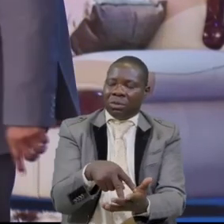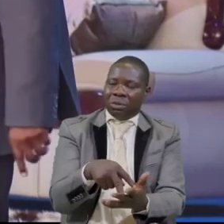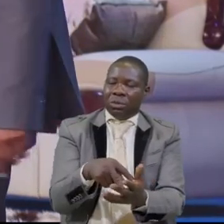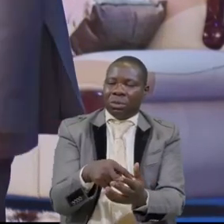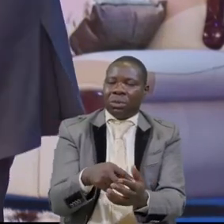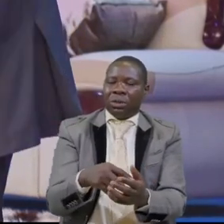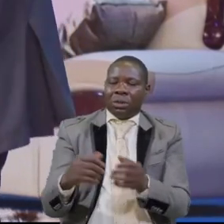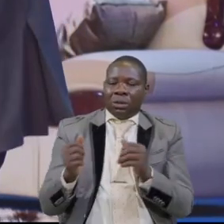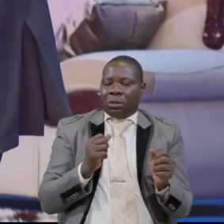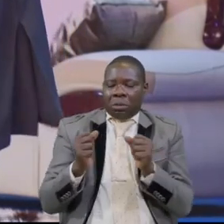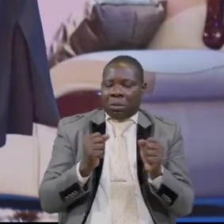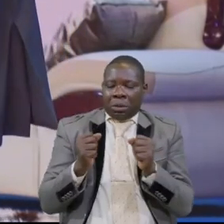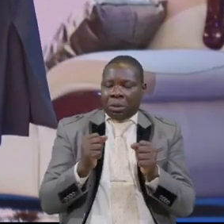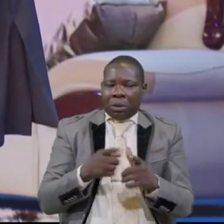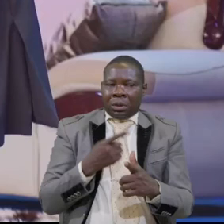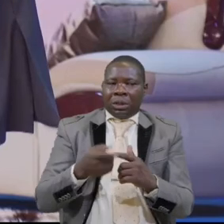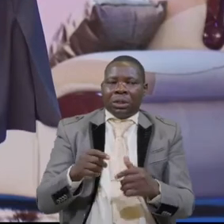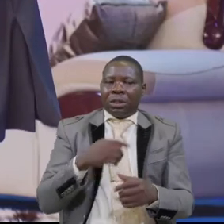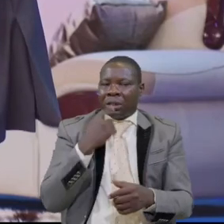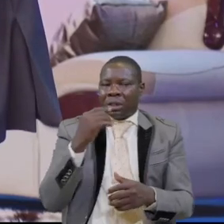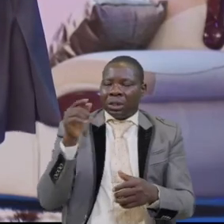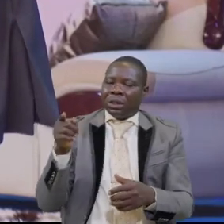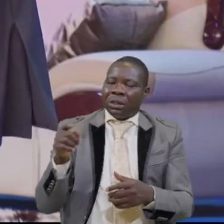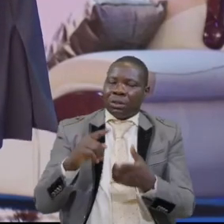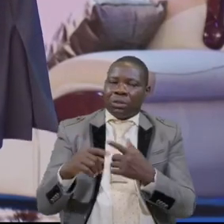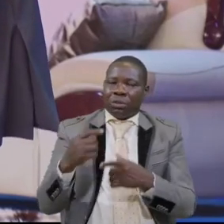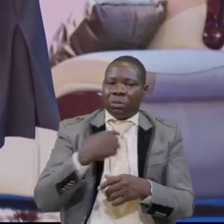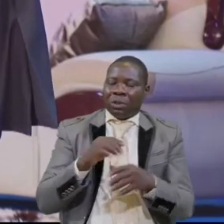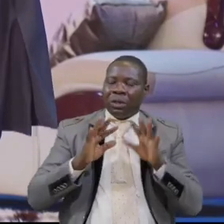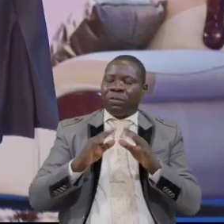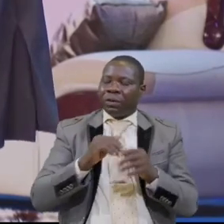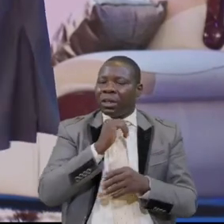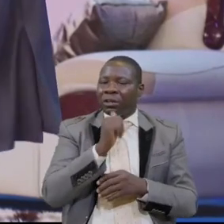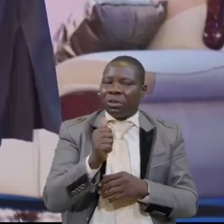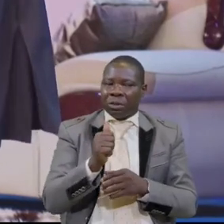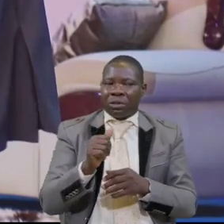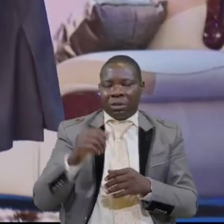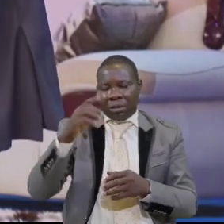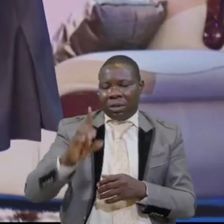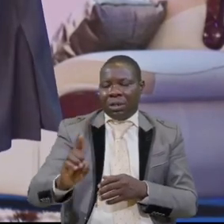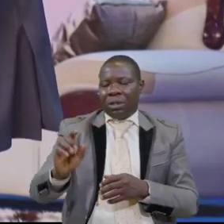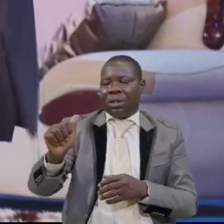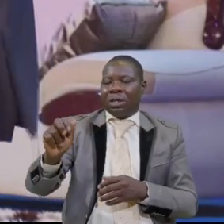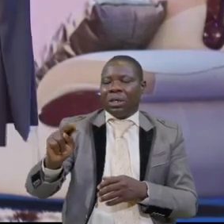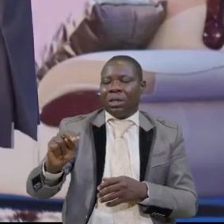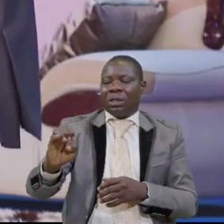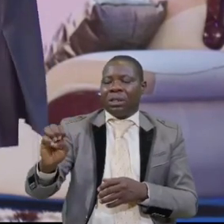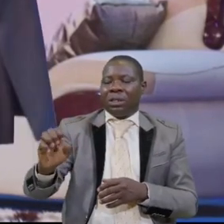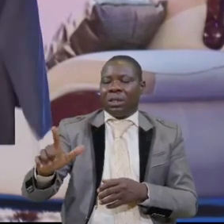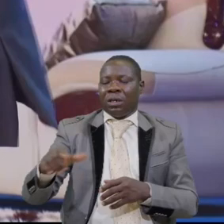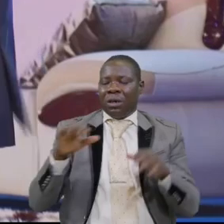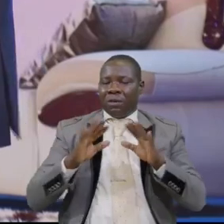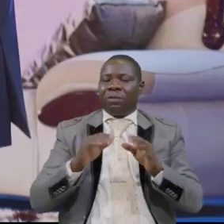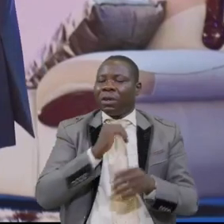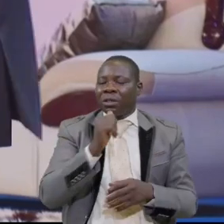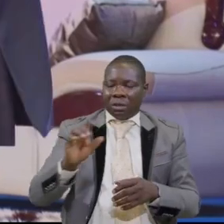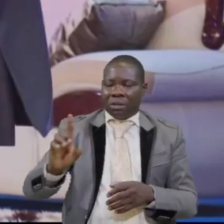dit, Daniel, ne crains rien. Car ne crains rien, Daniel.